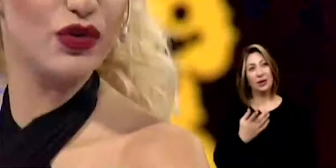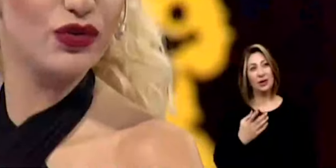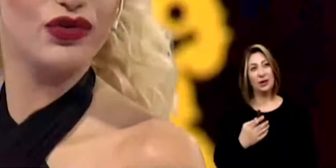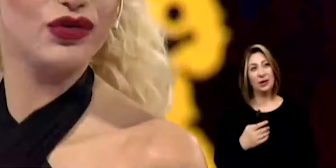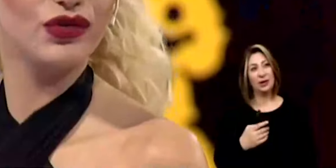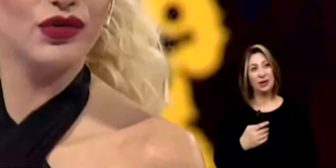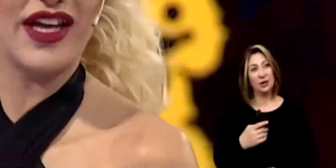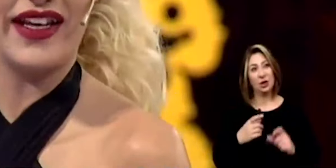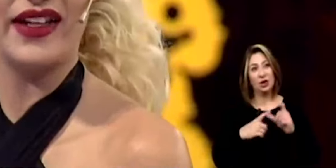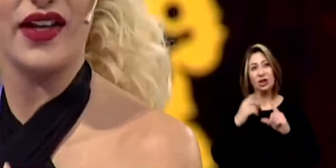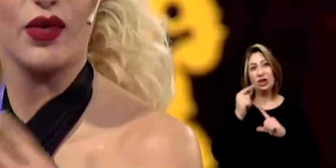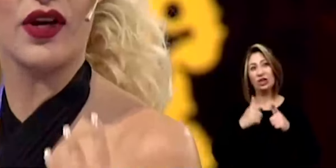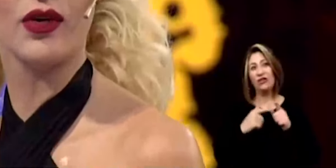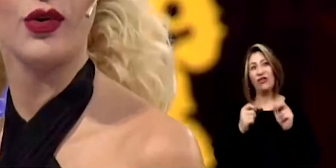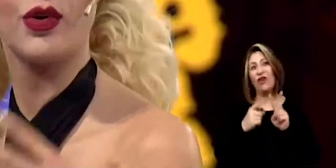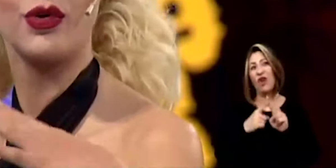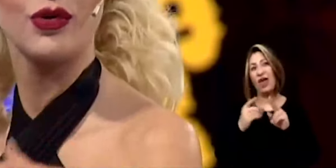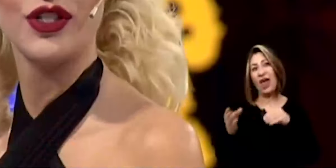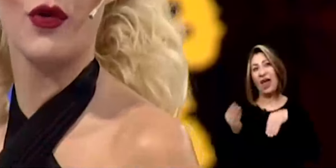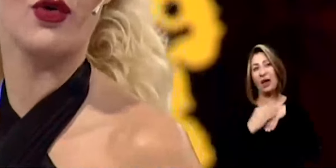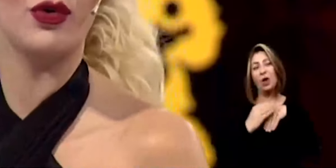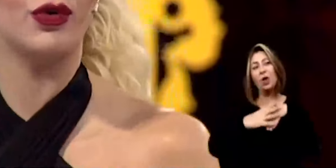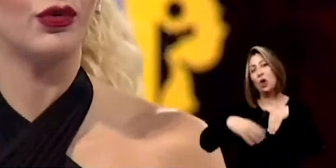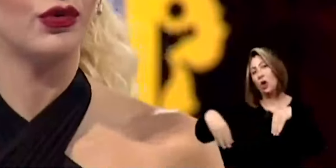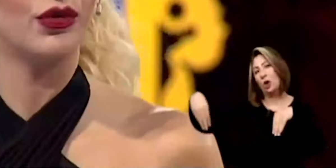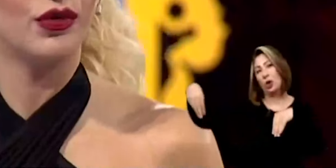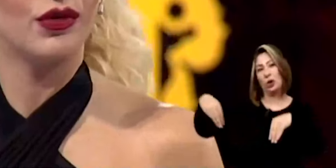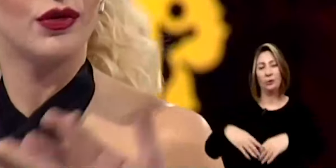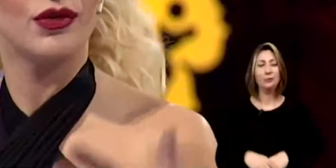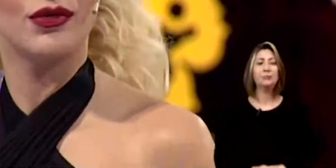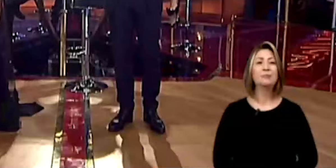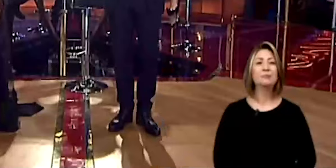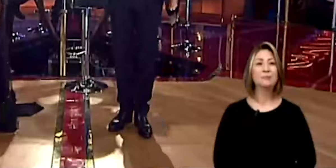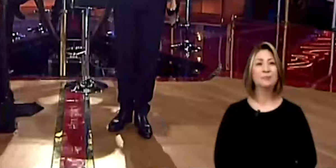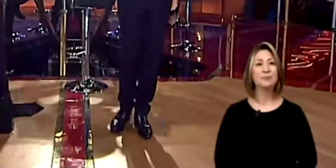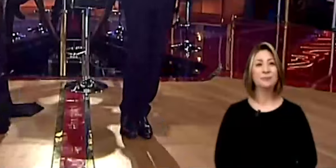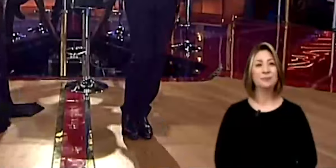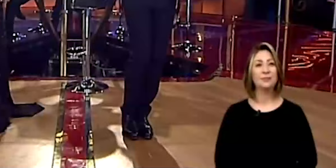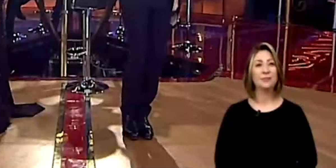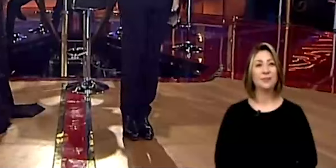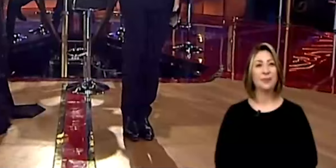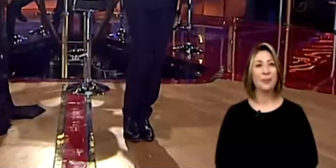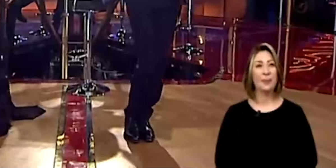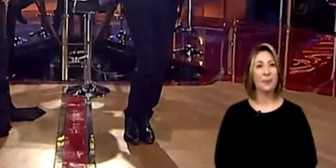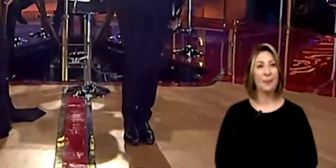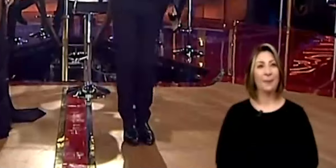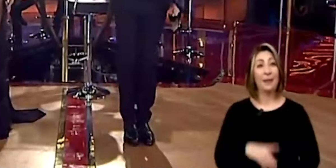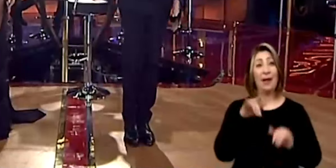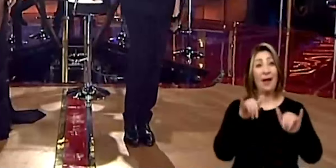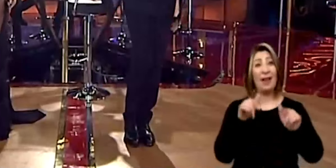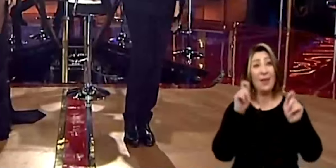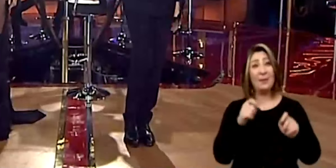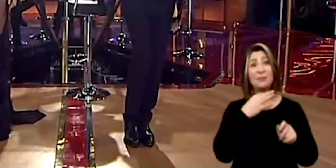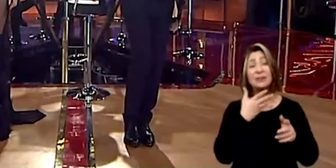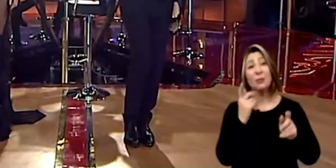Şifon. Şifon. Ekledik ona. Kuyruk. Ona şifon kuyruk. Peki. Bu şimdi salınmamızı yapalım.